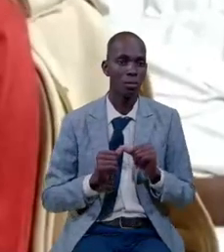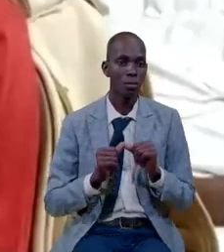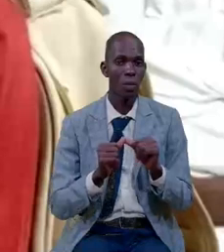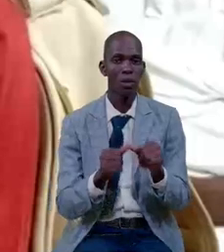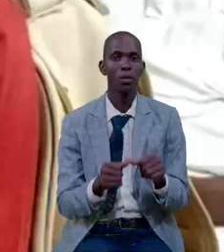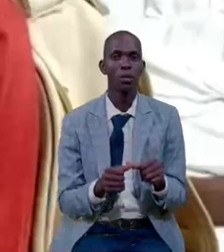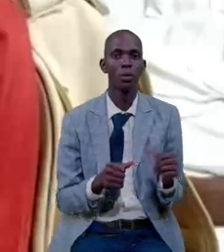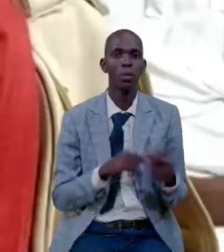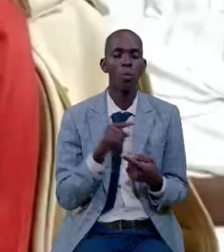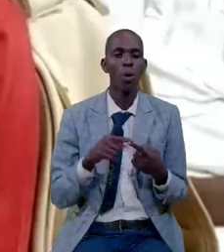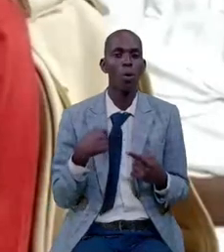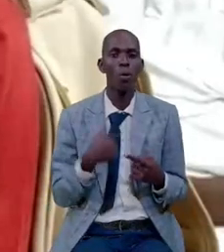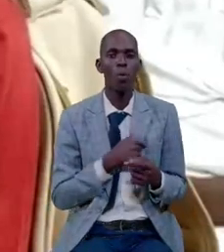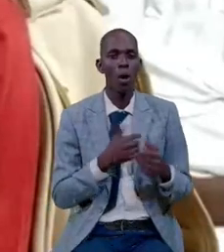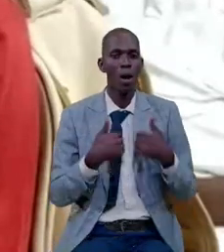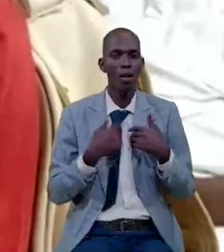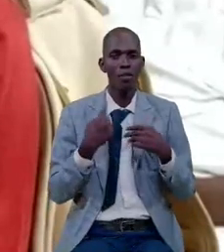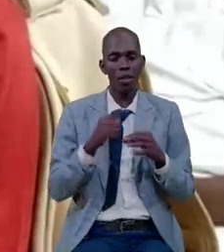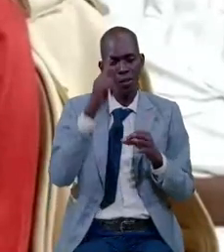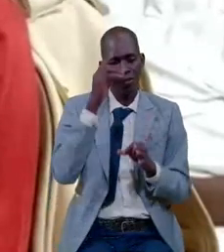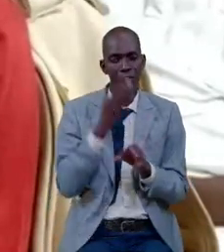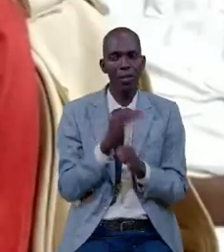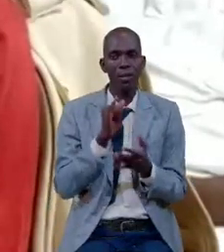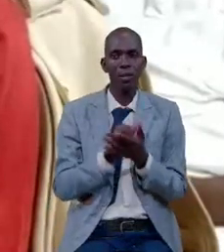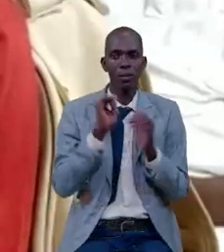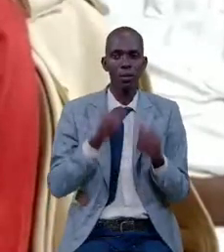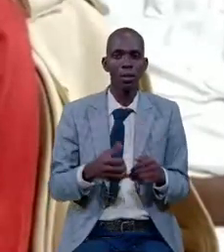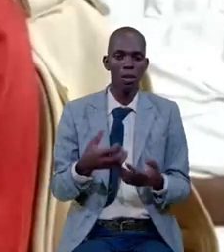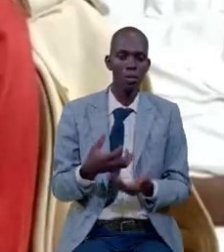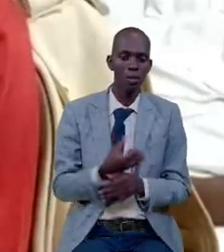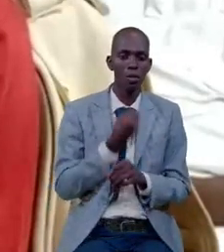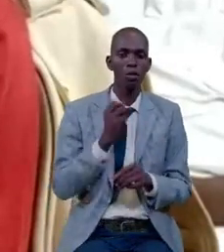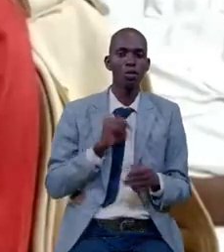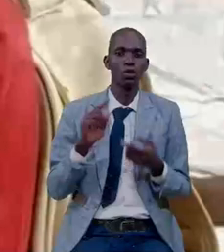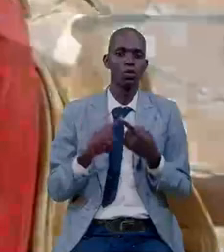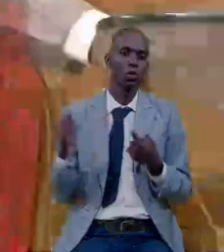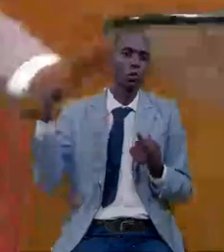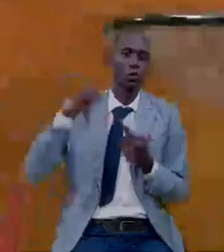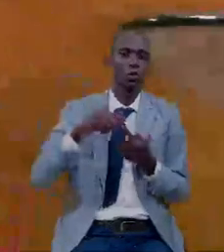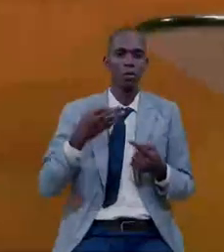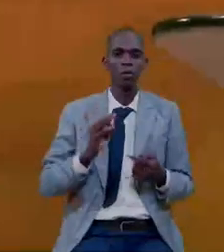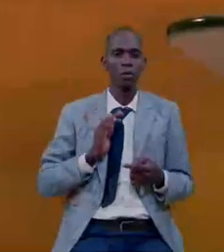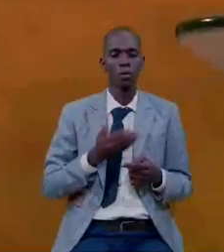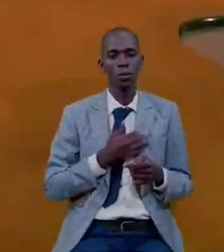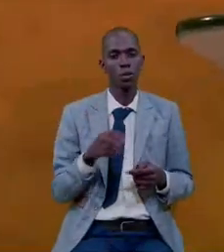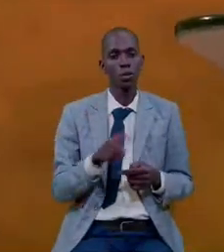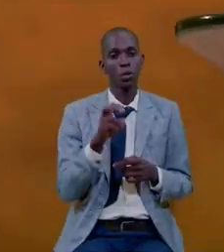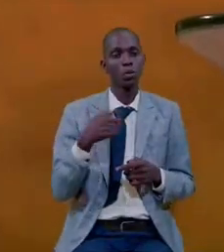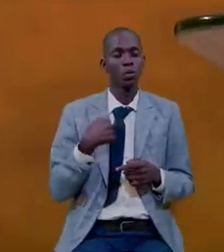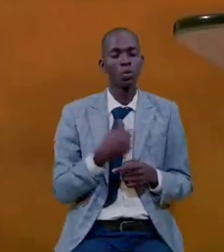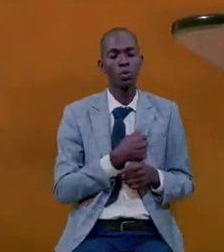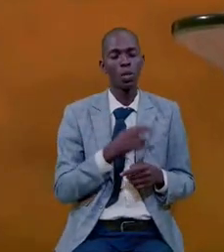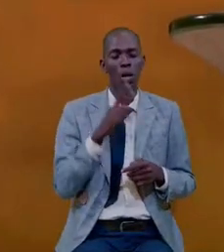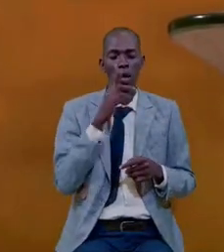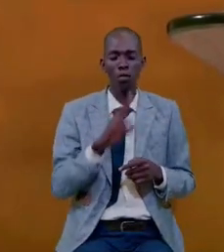a la foi qui va nous amener jusqu'à la fin de notre voyage et nous sommes fermes dans cette